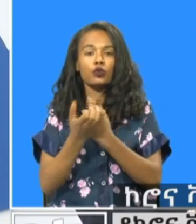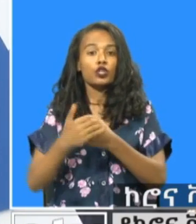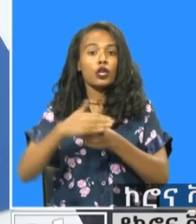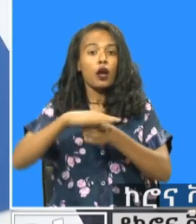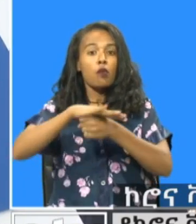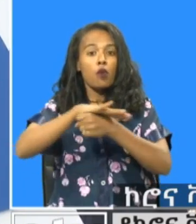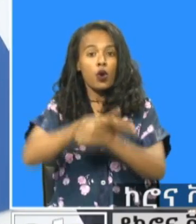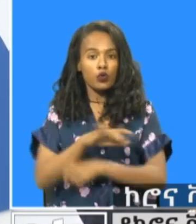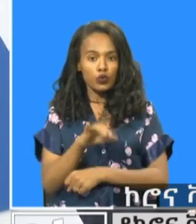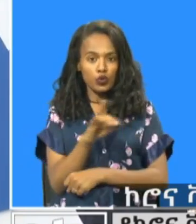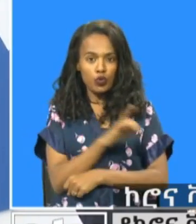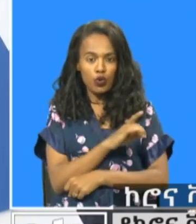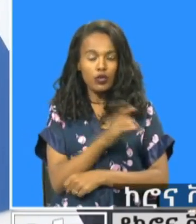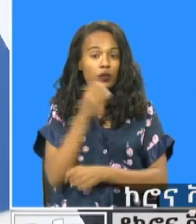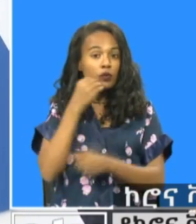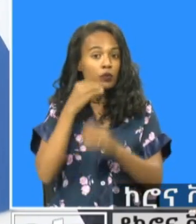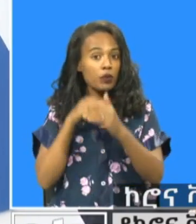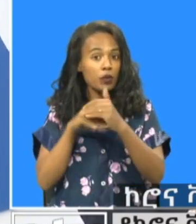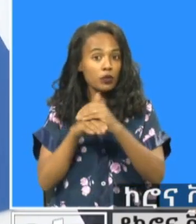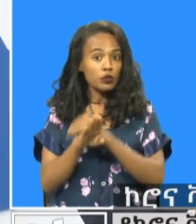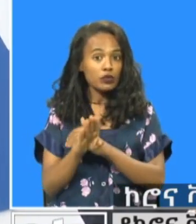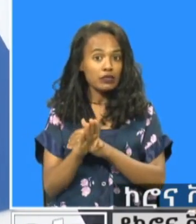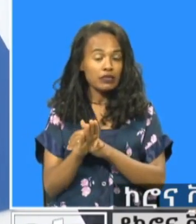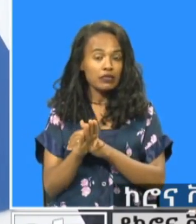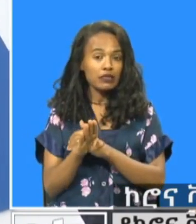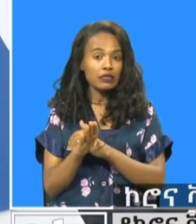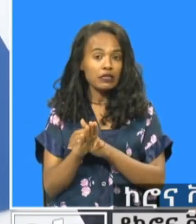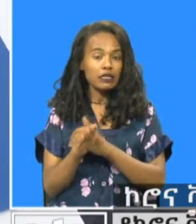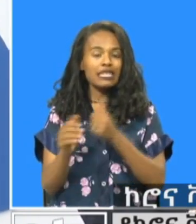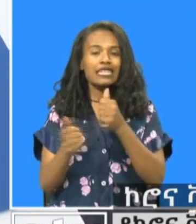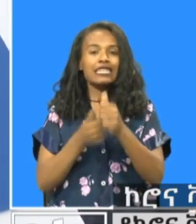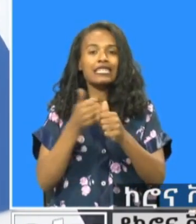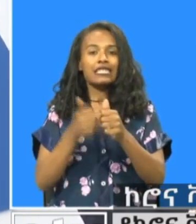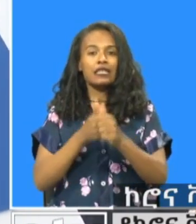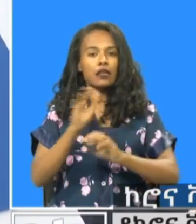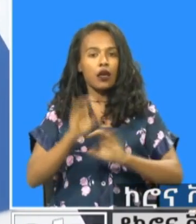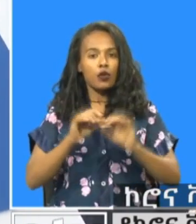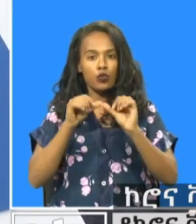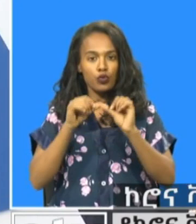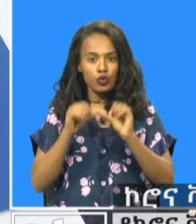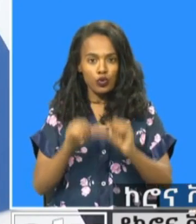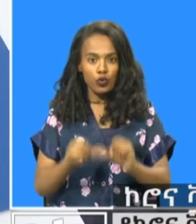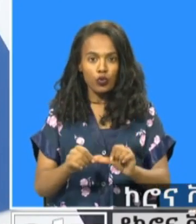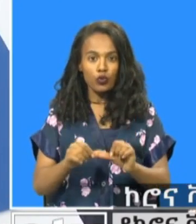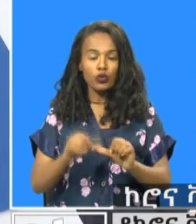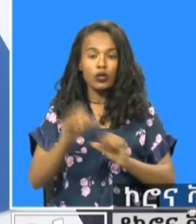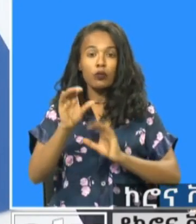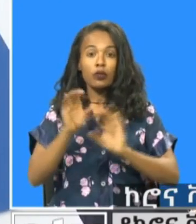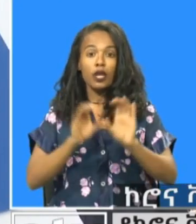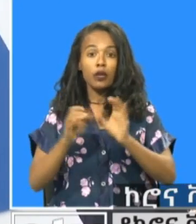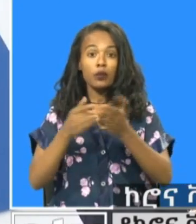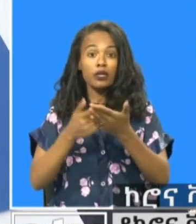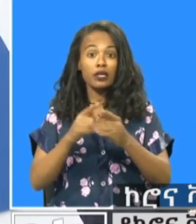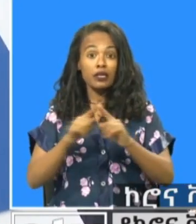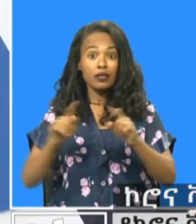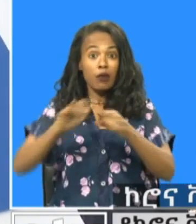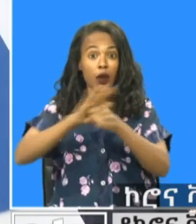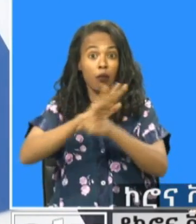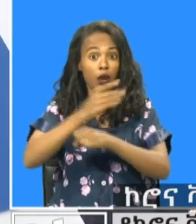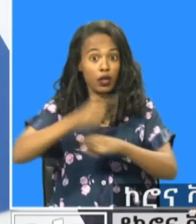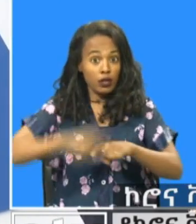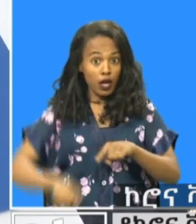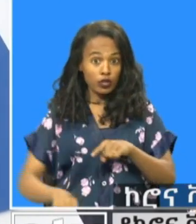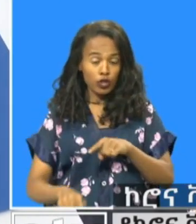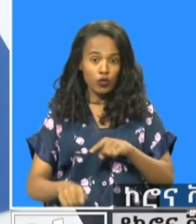ያሟሉ ሲሆኑ በቤት ውስጥ ክትትል እያደረጉ እንዲቆዩ የምናረጋግጥበት ይሄንን ግን ማሟላት ካልቻሉ